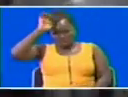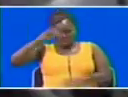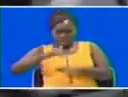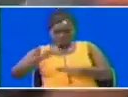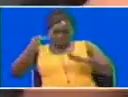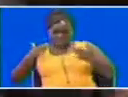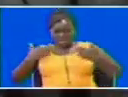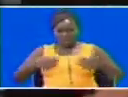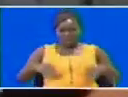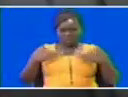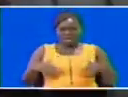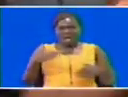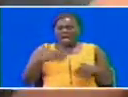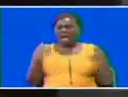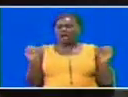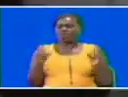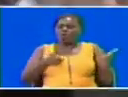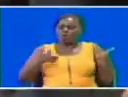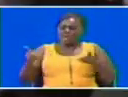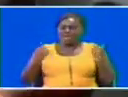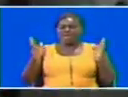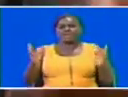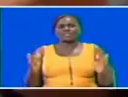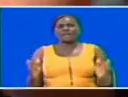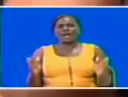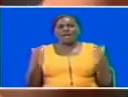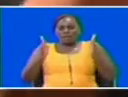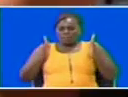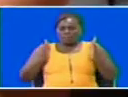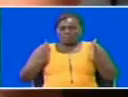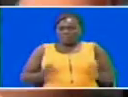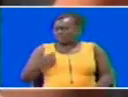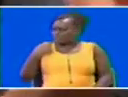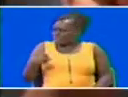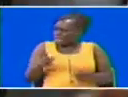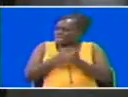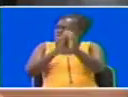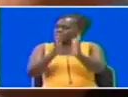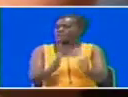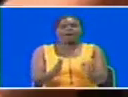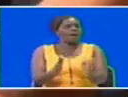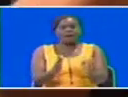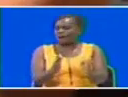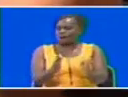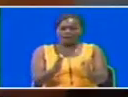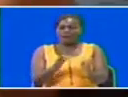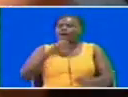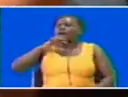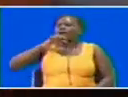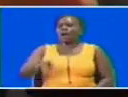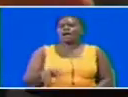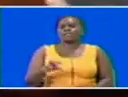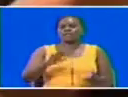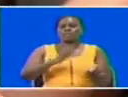waadhiriwa. Hatuna coordinator yeyote. Yule ambaye anaenda kujisema ni coordinator atalaaniwa milele mbele ya